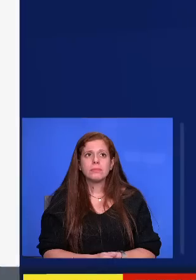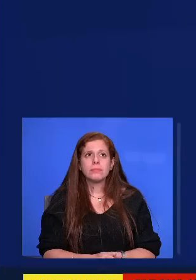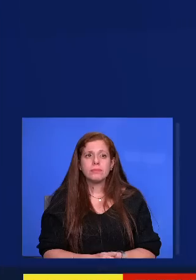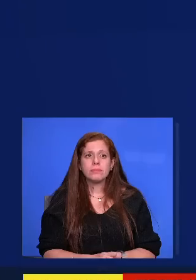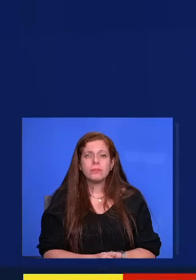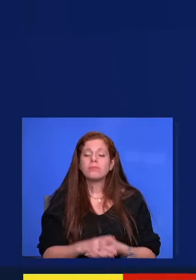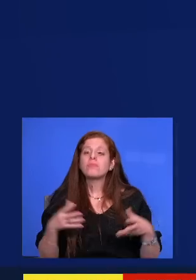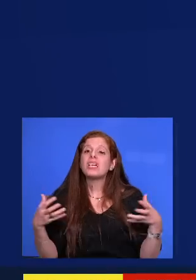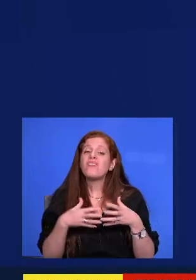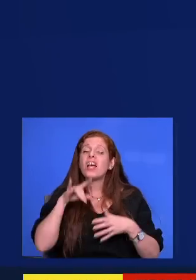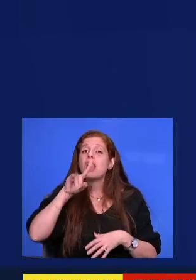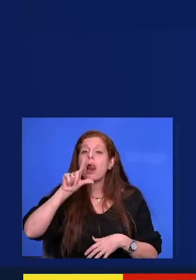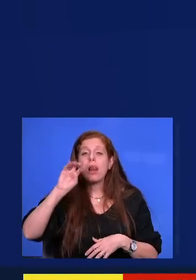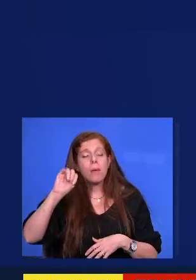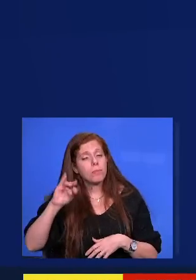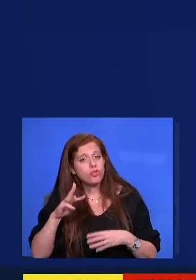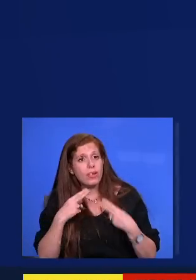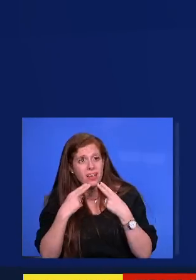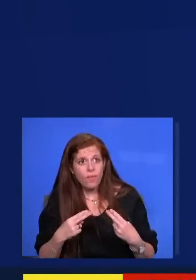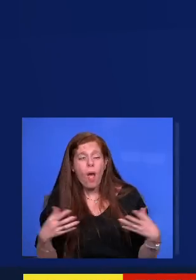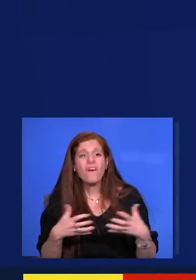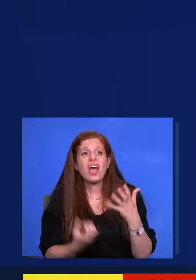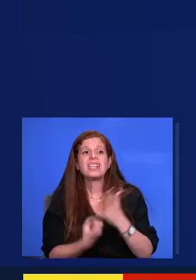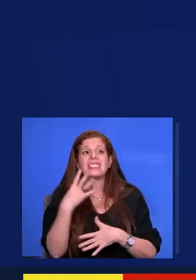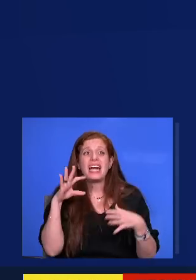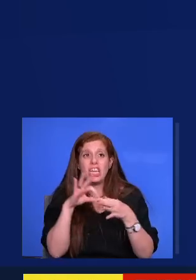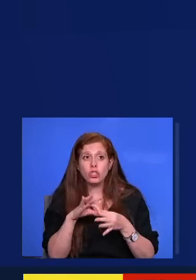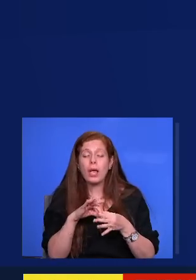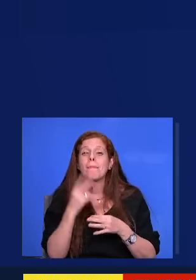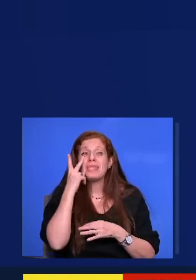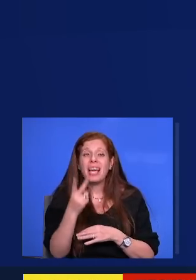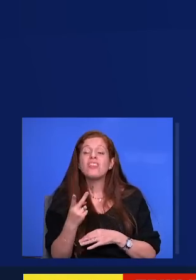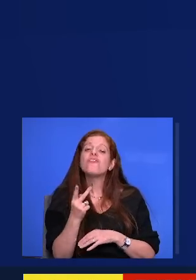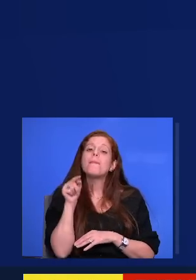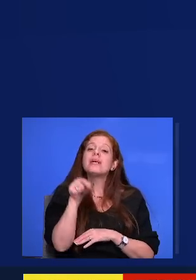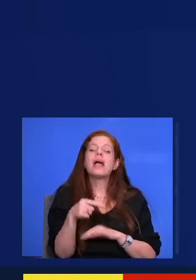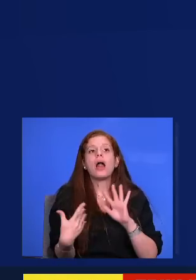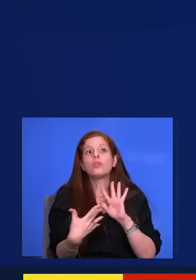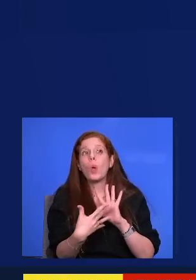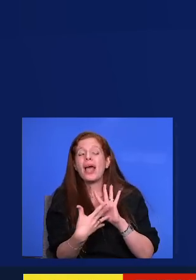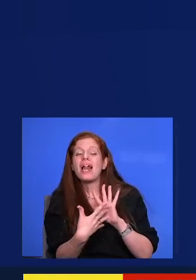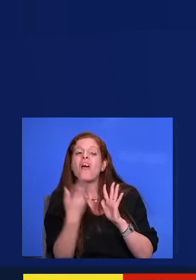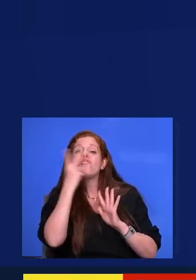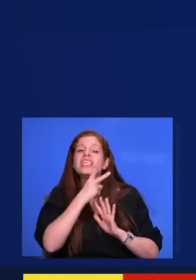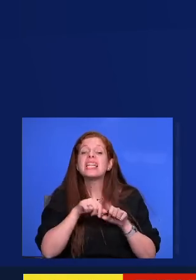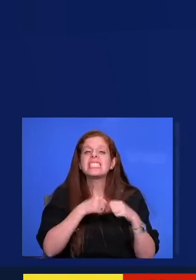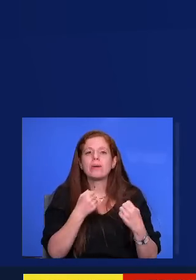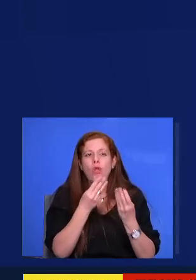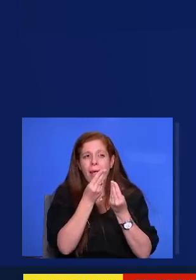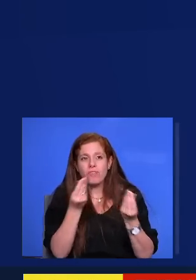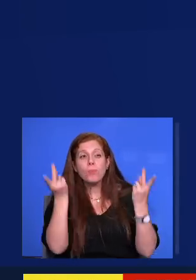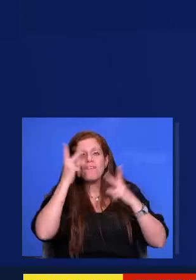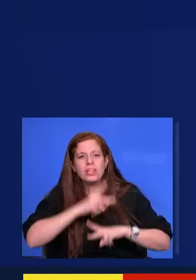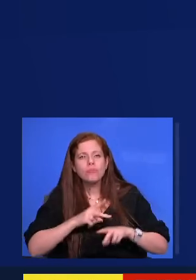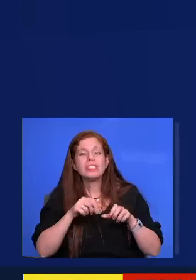חברת חלמיש נמסר בתגובה. החברה יצרה קשר עם הדיירת וכן ביקרה בנכס לצורך בירור נזקי הרטיבות. מהביקור עולה כי מדובר